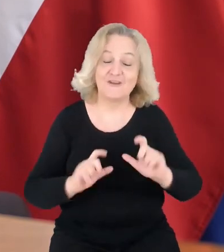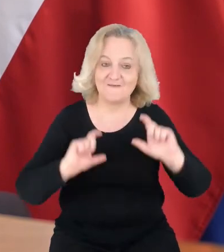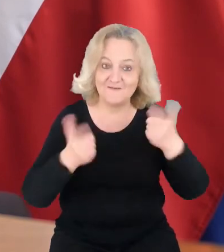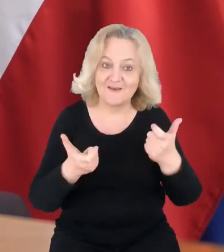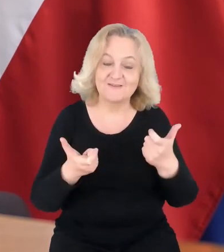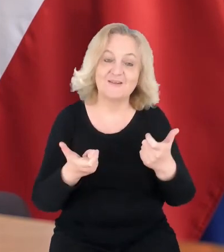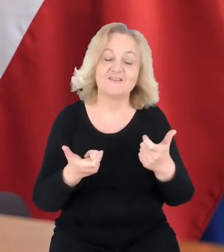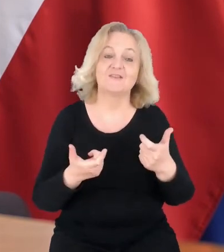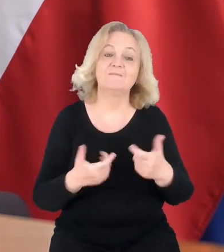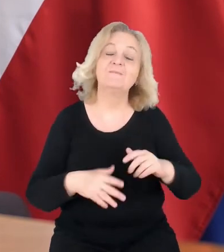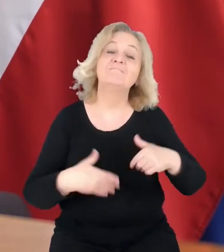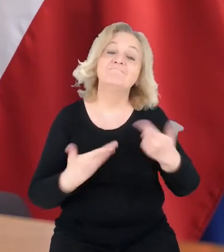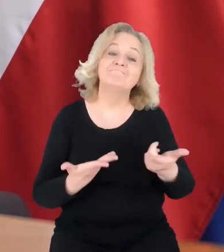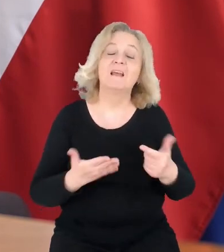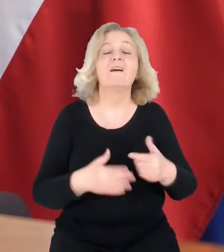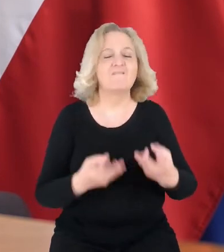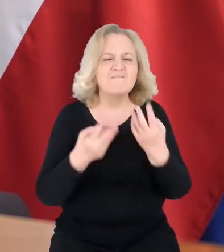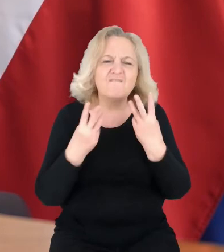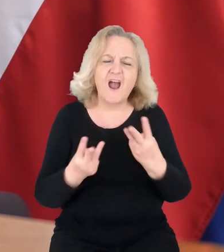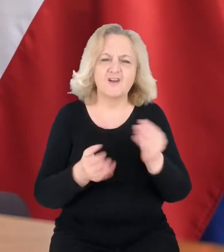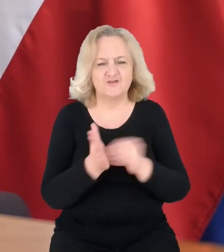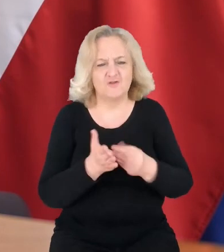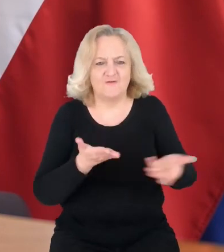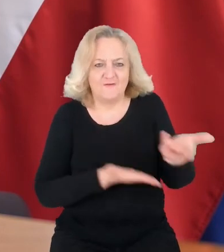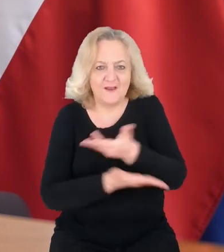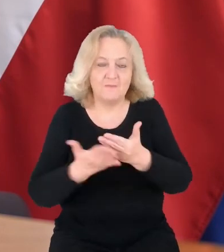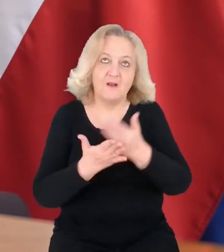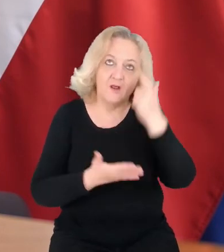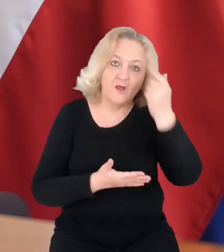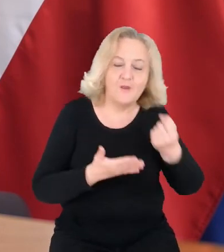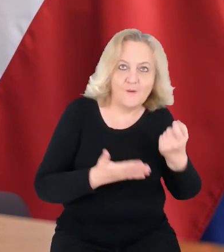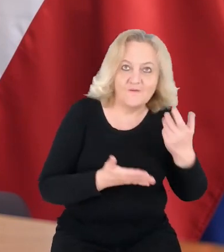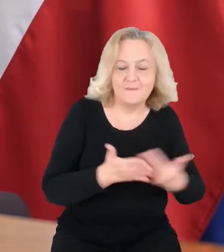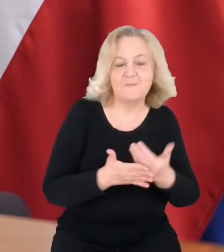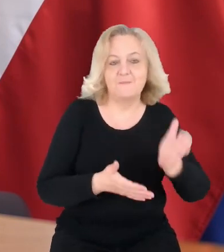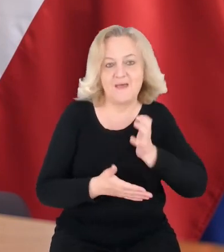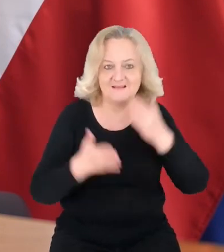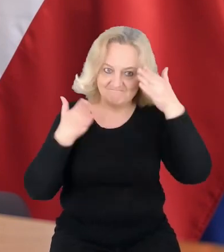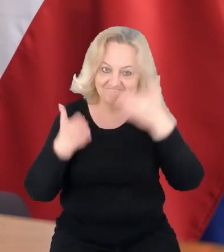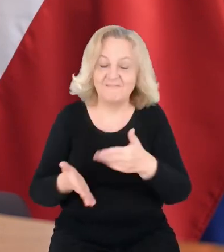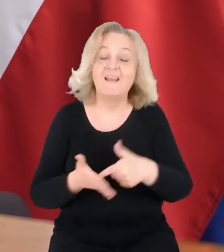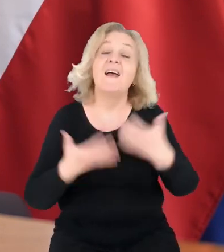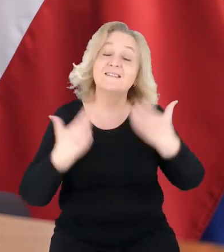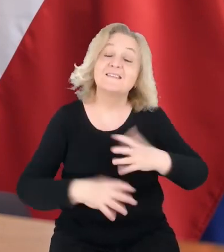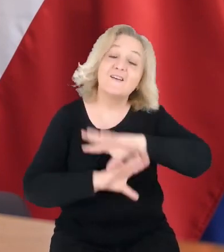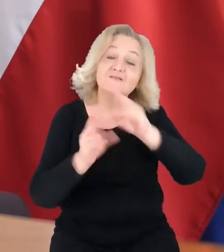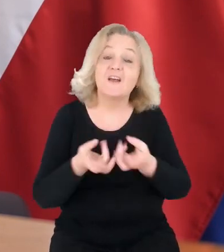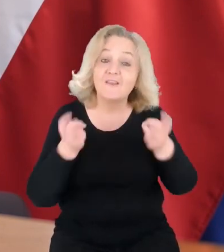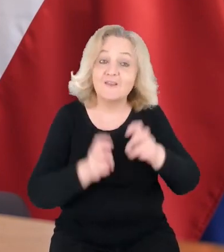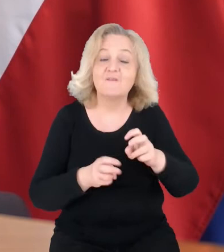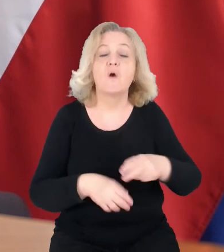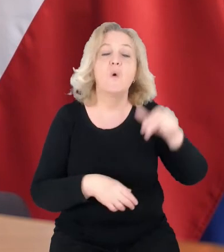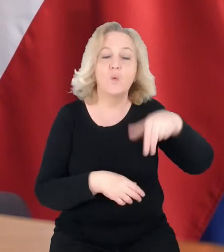przyczyniło się do wymiany cennych doświadczeń w obszarze innowacji dla bezpieczeństwa. Chciałbym też wszystkim tworzącym Urząd Dozoru